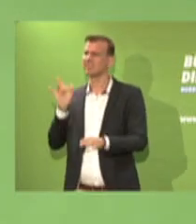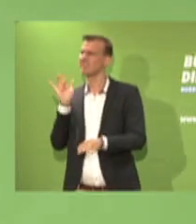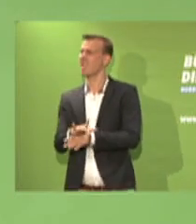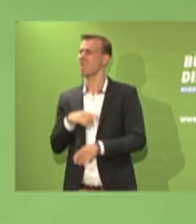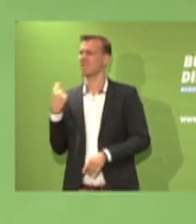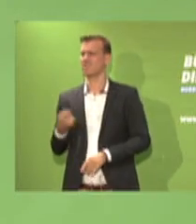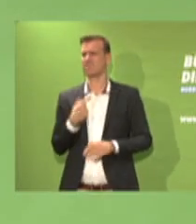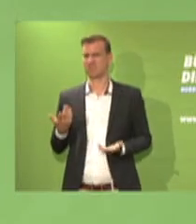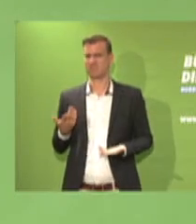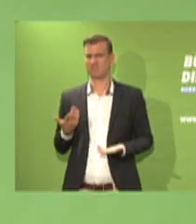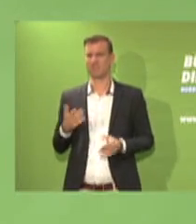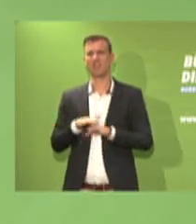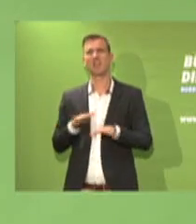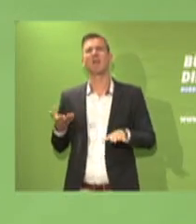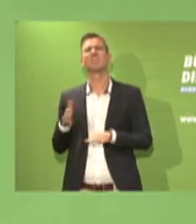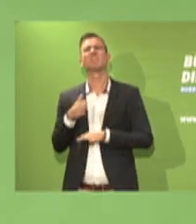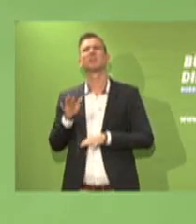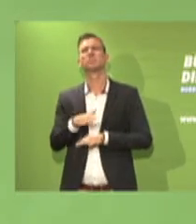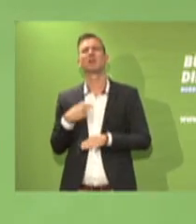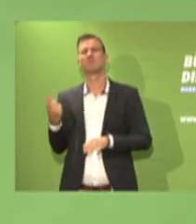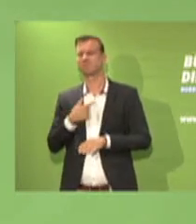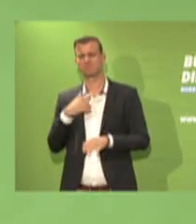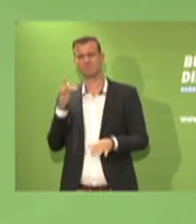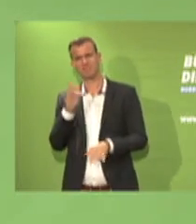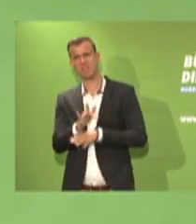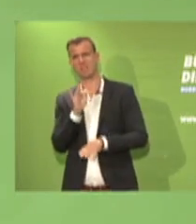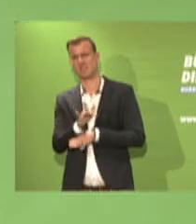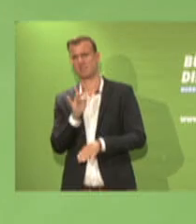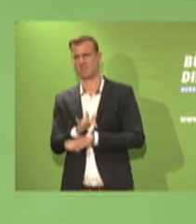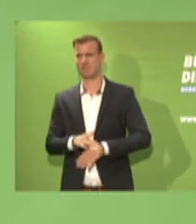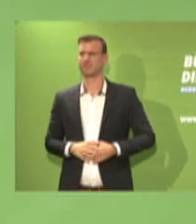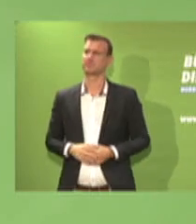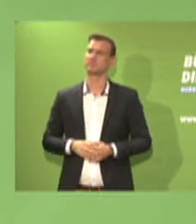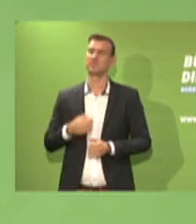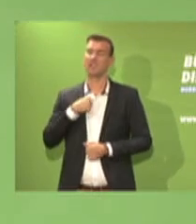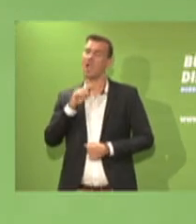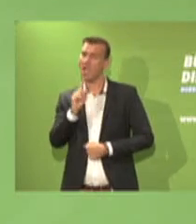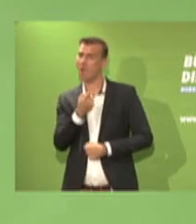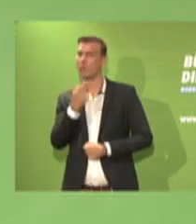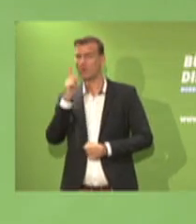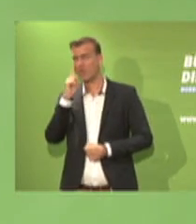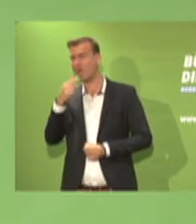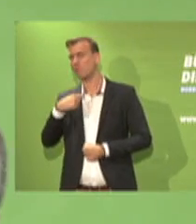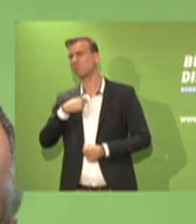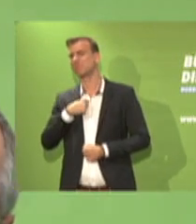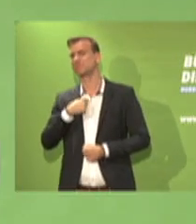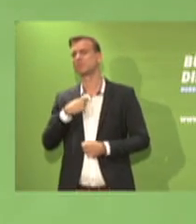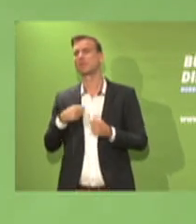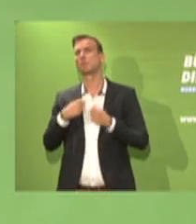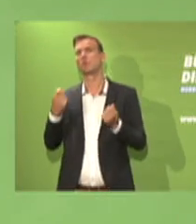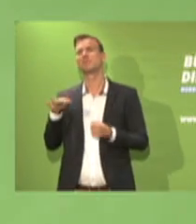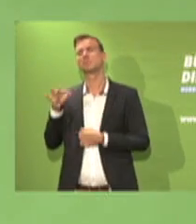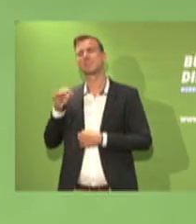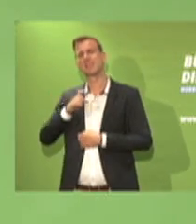Richtung, die hier die Landwirtschaft falsch eingeht, anstinken können. Ich glaube auch, dass wir, wie Bundespräsident